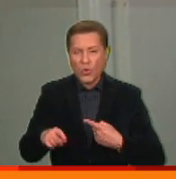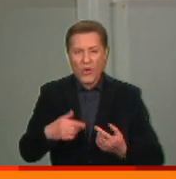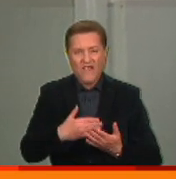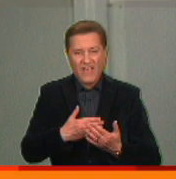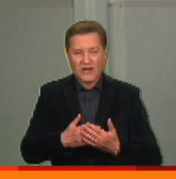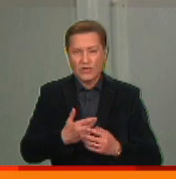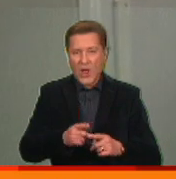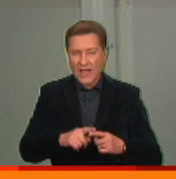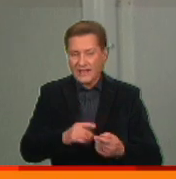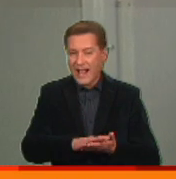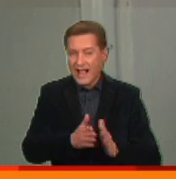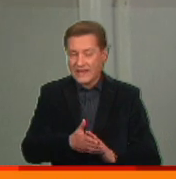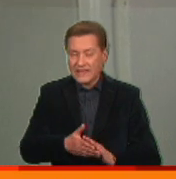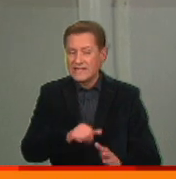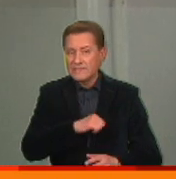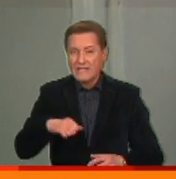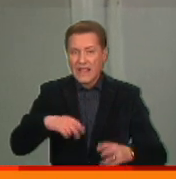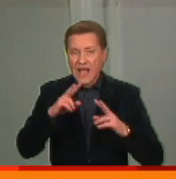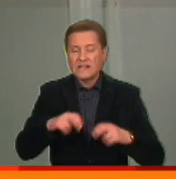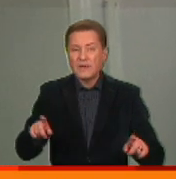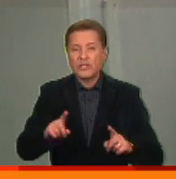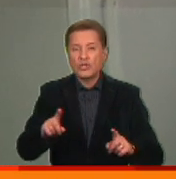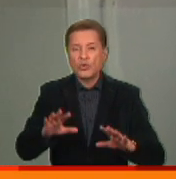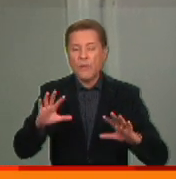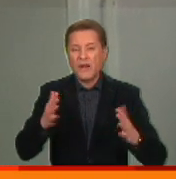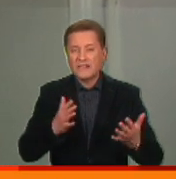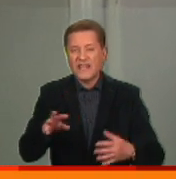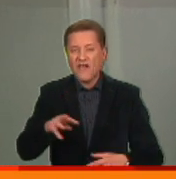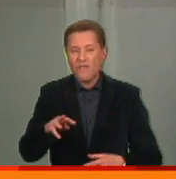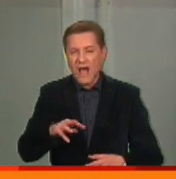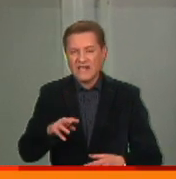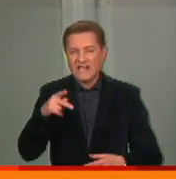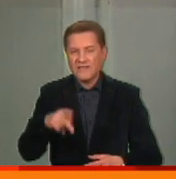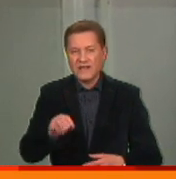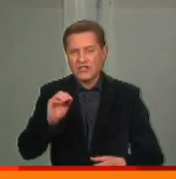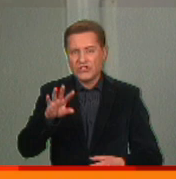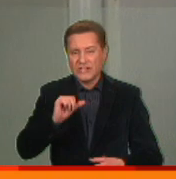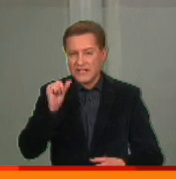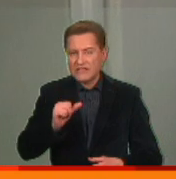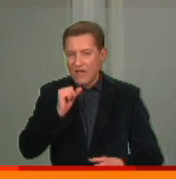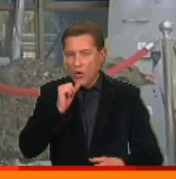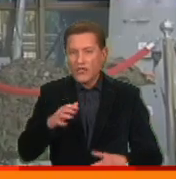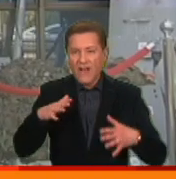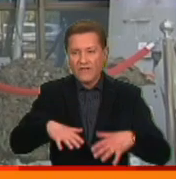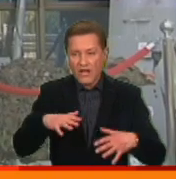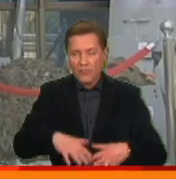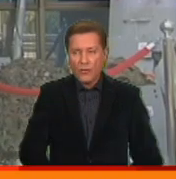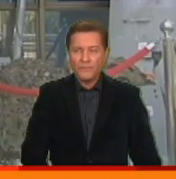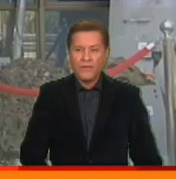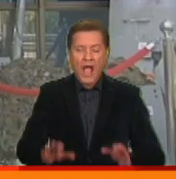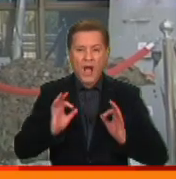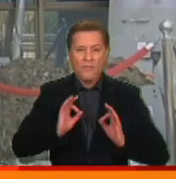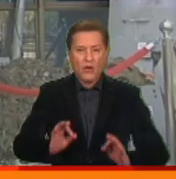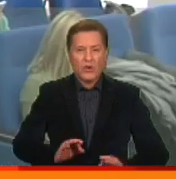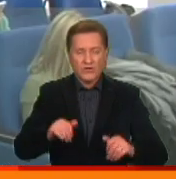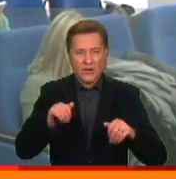самостоятельно розібратися в тому, що відбувалося в марті 2014 року в Криму. Прокуратура рішенням